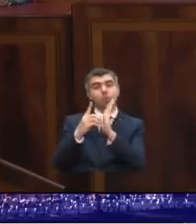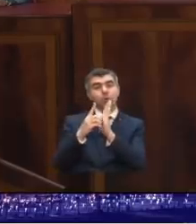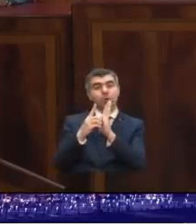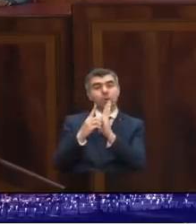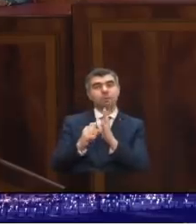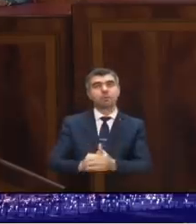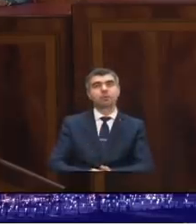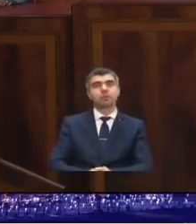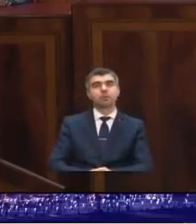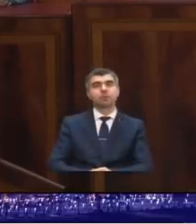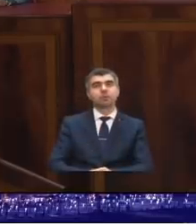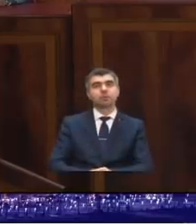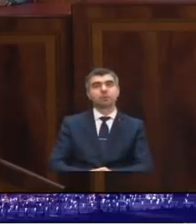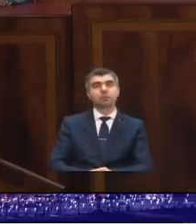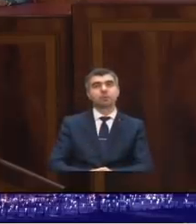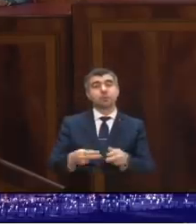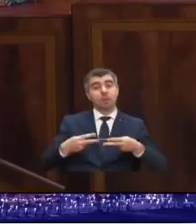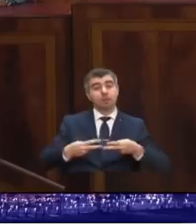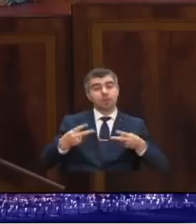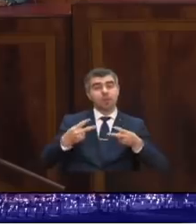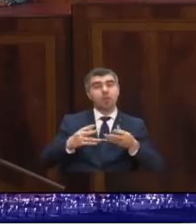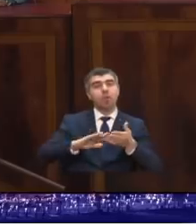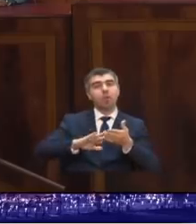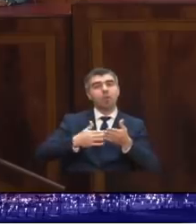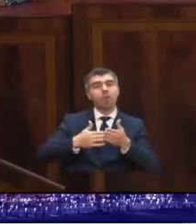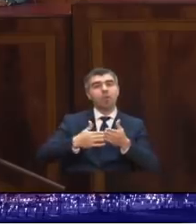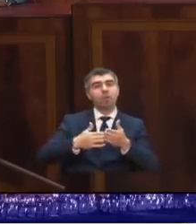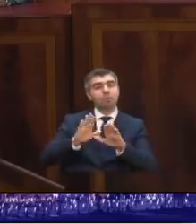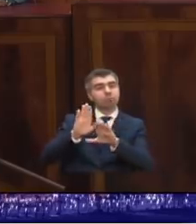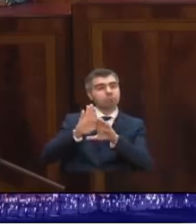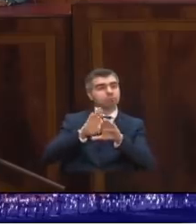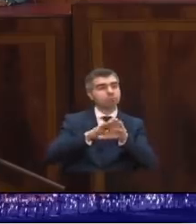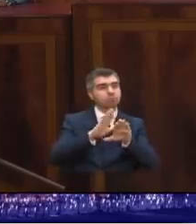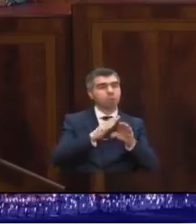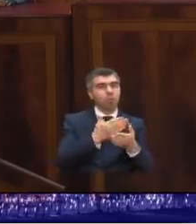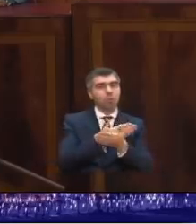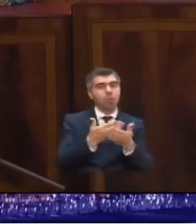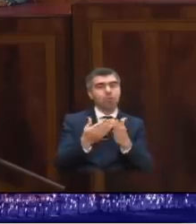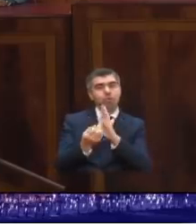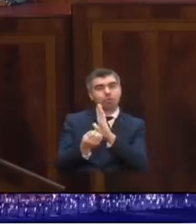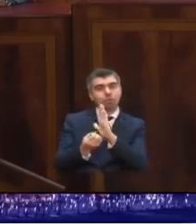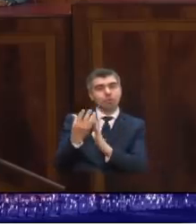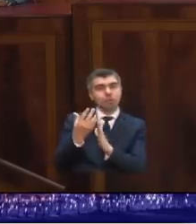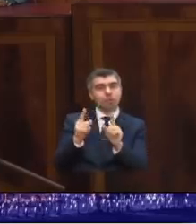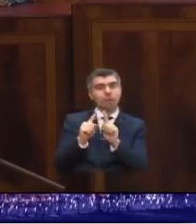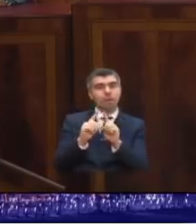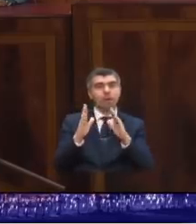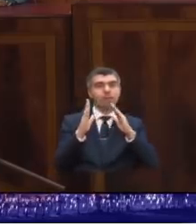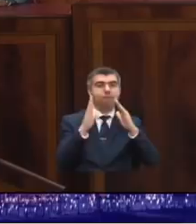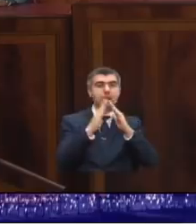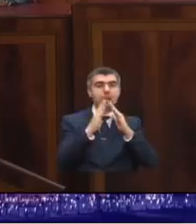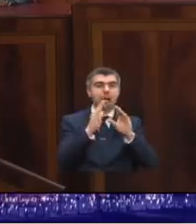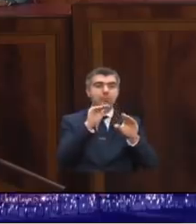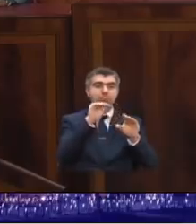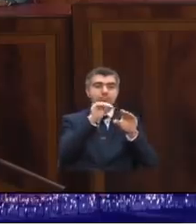الان. وتقويه البنيه الصحيه كتصبح ضروريه، وانا كنعطيك الان هذاك الشيء اللي سولتيني عليه ديال القانون التعديلي ايضا، ولو بالقانون